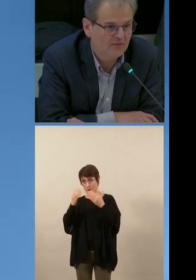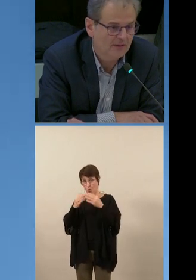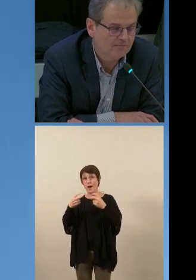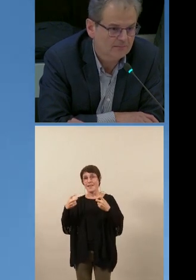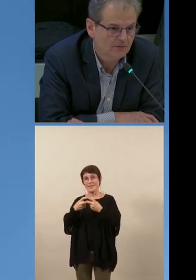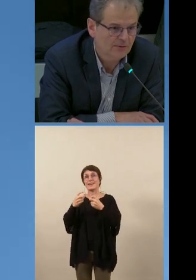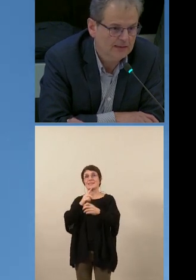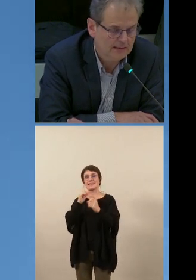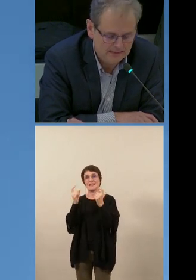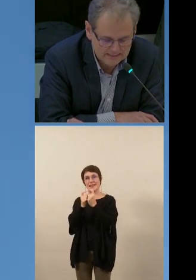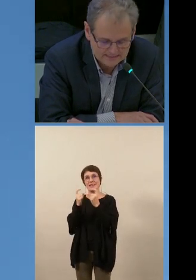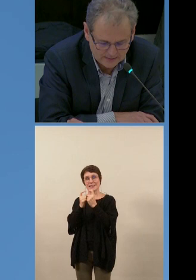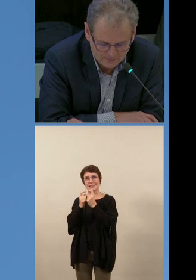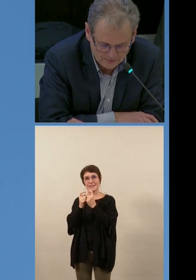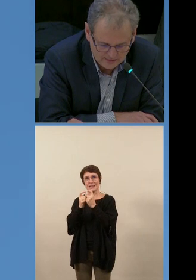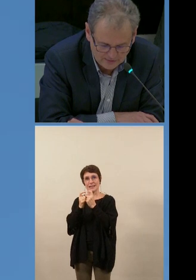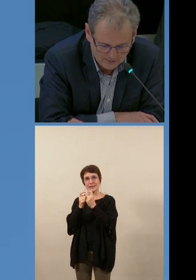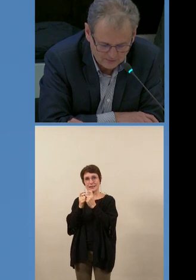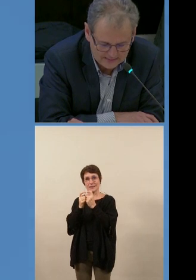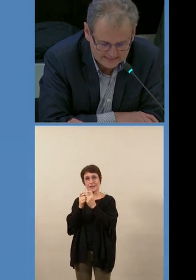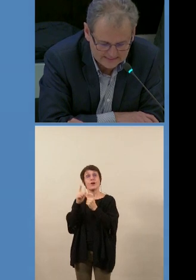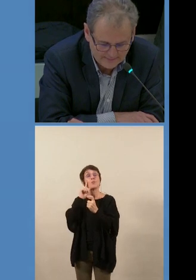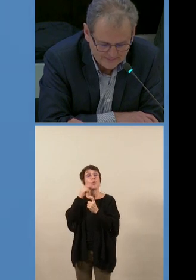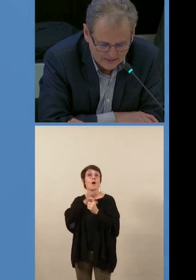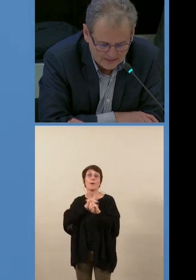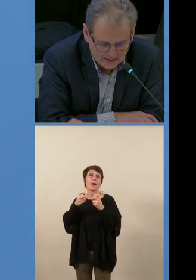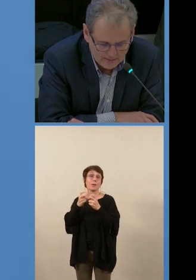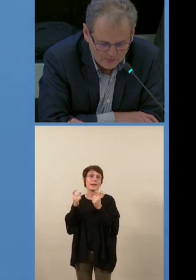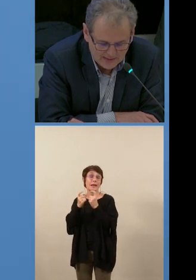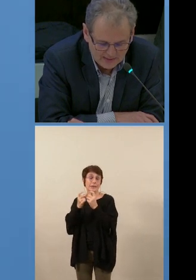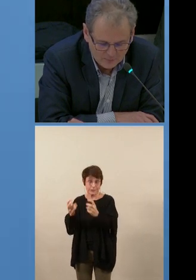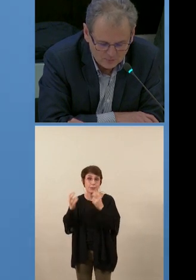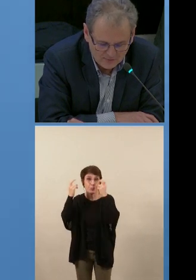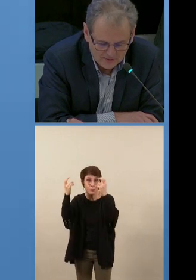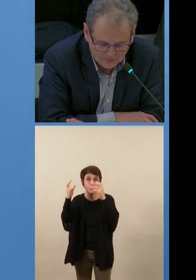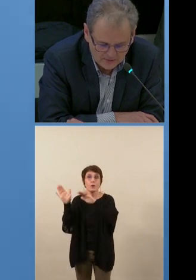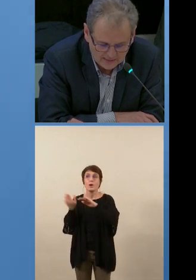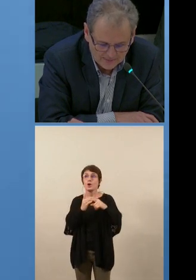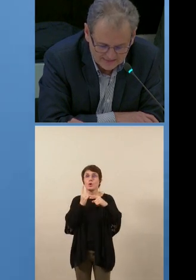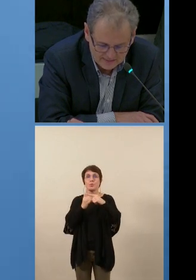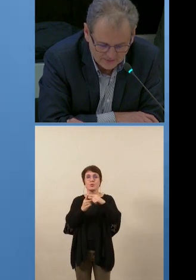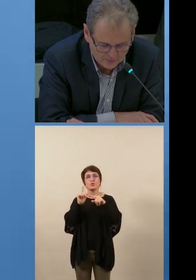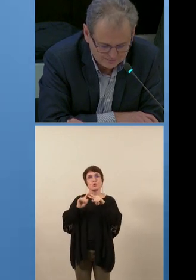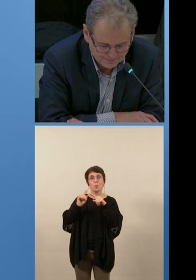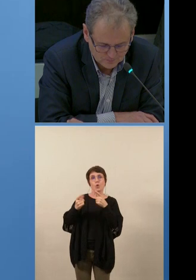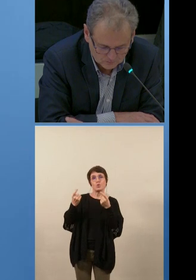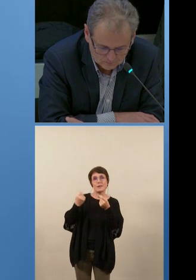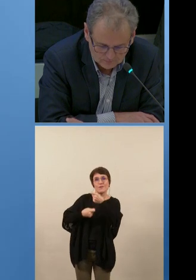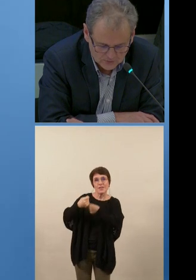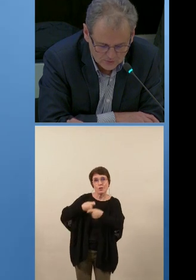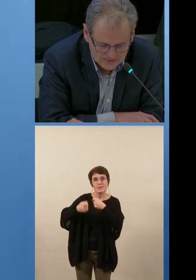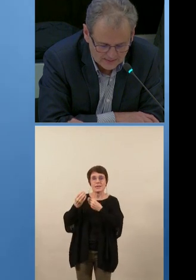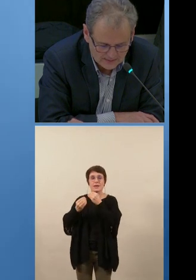électricité étant donné les les tarifs élevés de deélectricité et puis les les produits financiers et participation